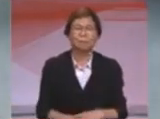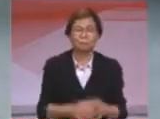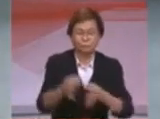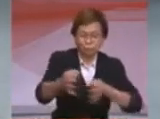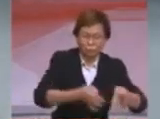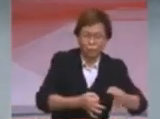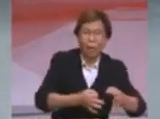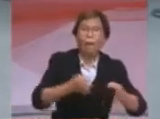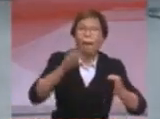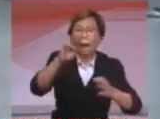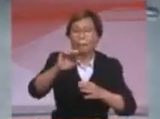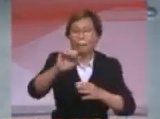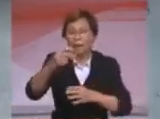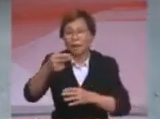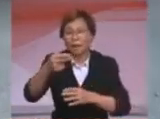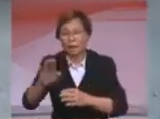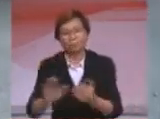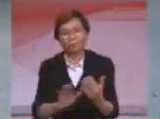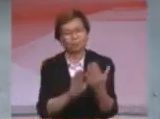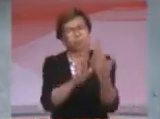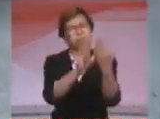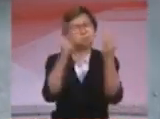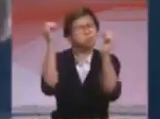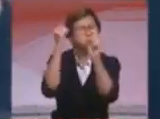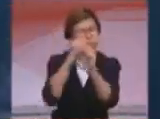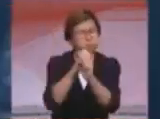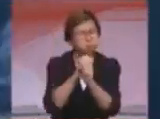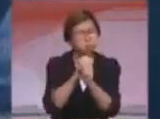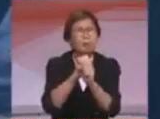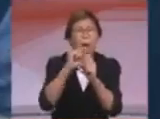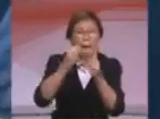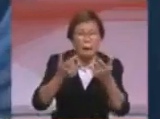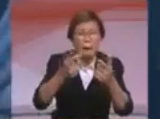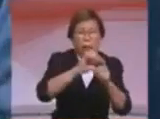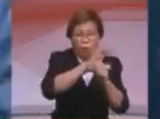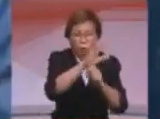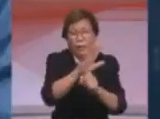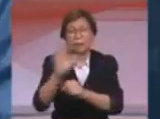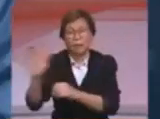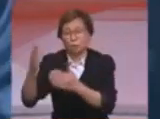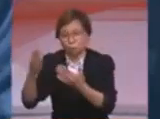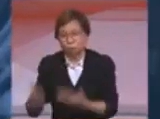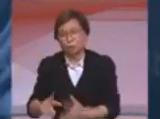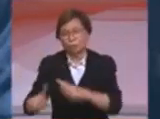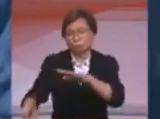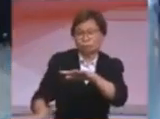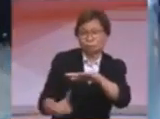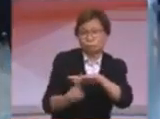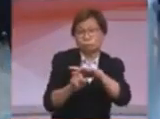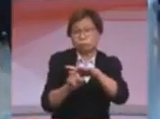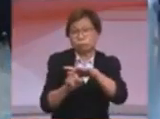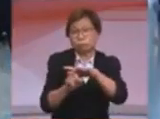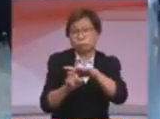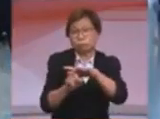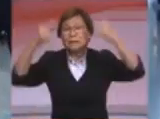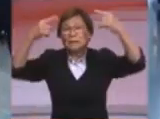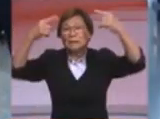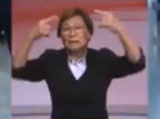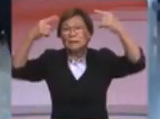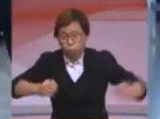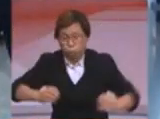Mengulas usaha Malaysia Airports dalam mendepani situasi COVID-19, pihaknya telah mewujudkan bahagian kecemerlangan operasi